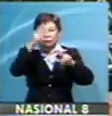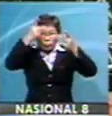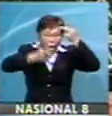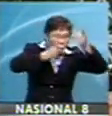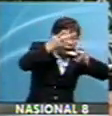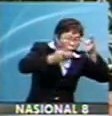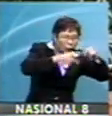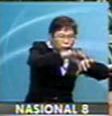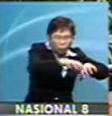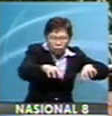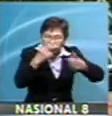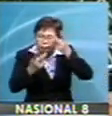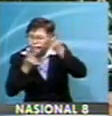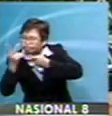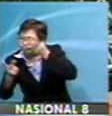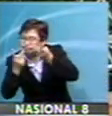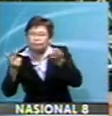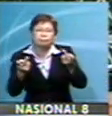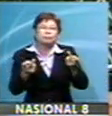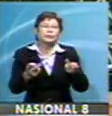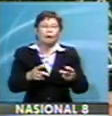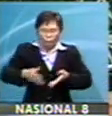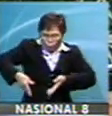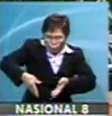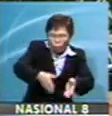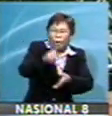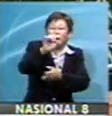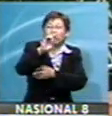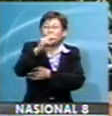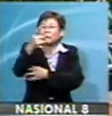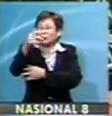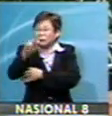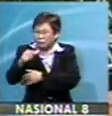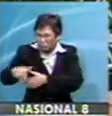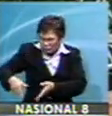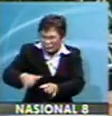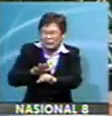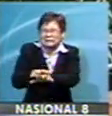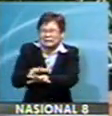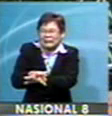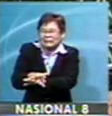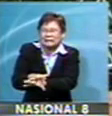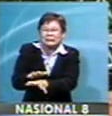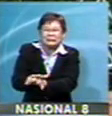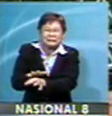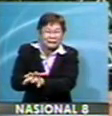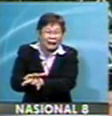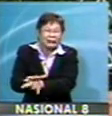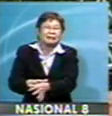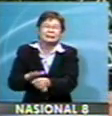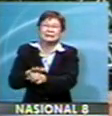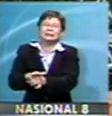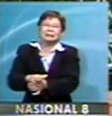di daerah-daerah Kalau ada pun longkang yaersumbat Kalau ada pun Parit